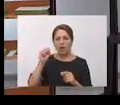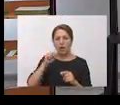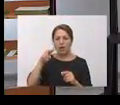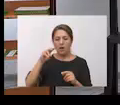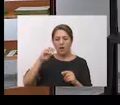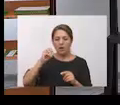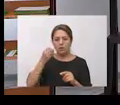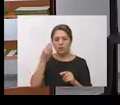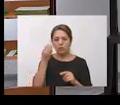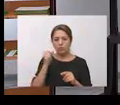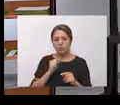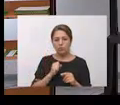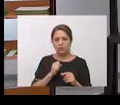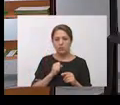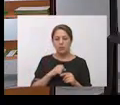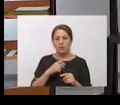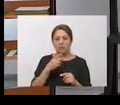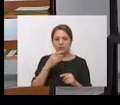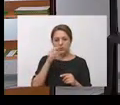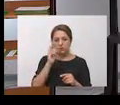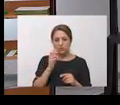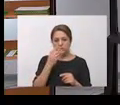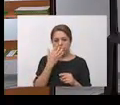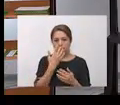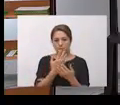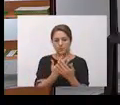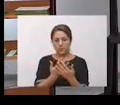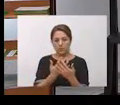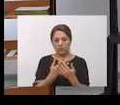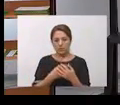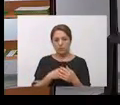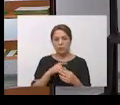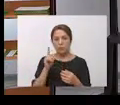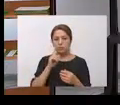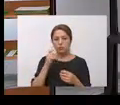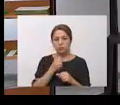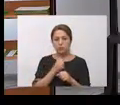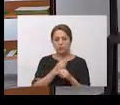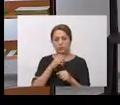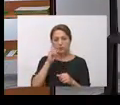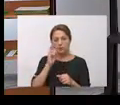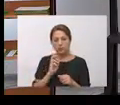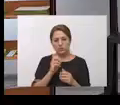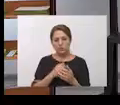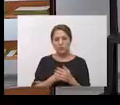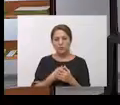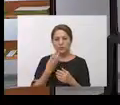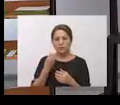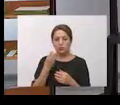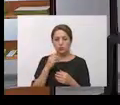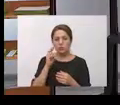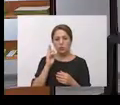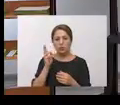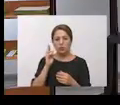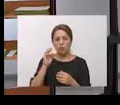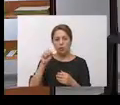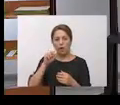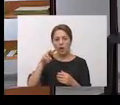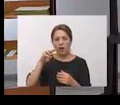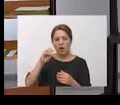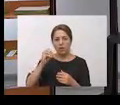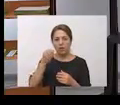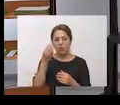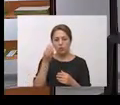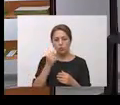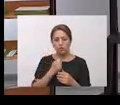также. То снегирь. Что делал снегирь? Сидел. Еще кто у нас есть в этом